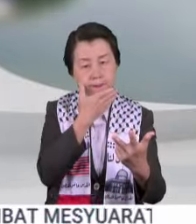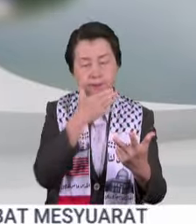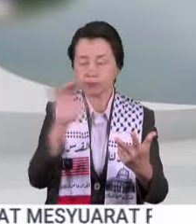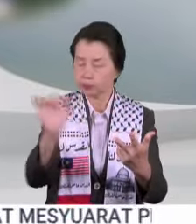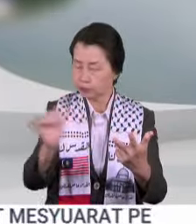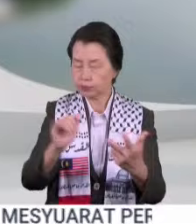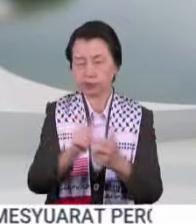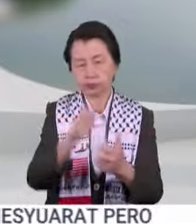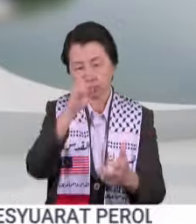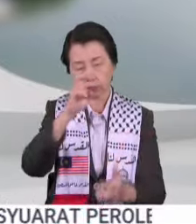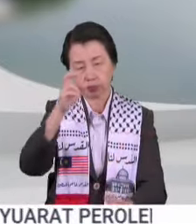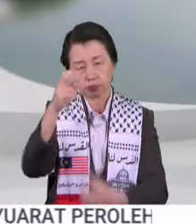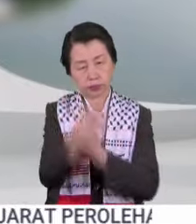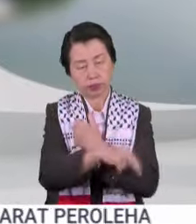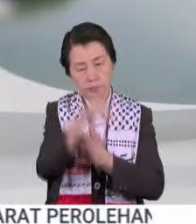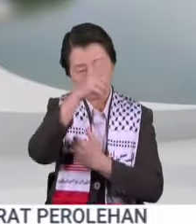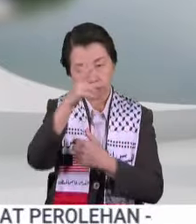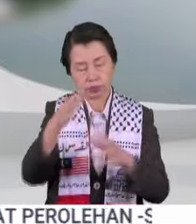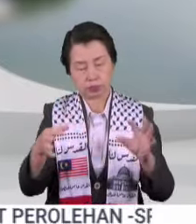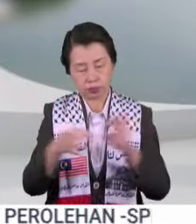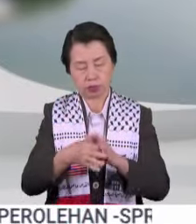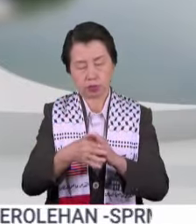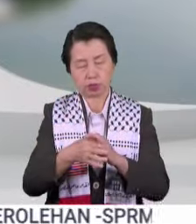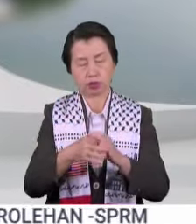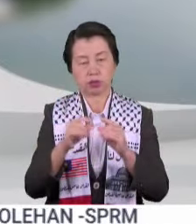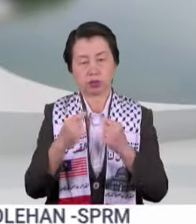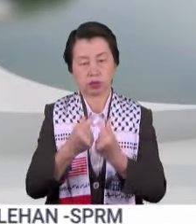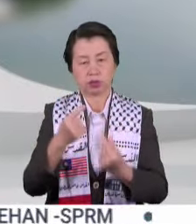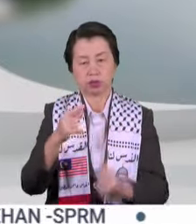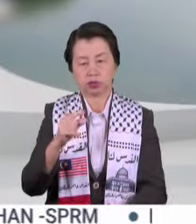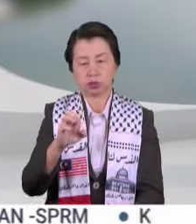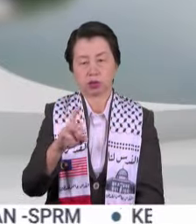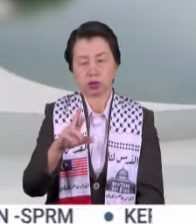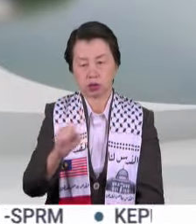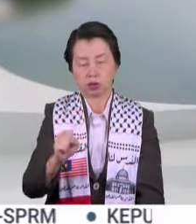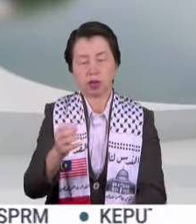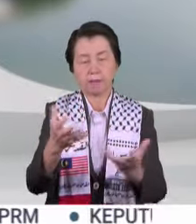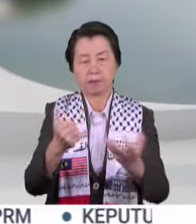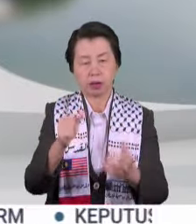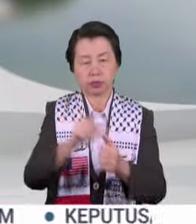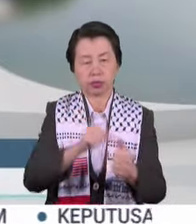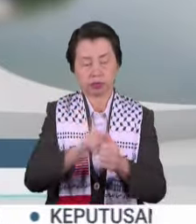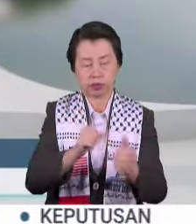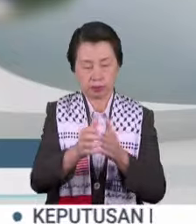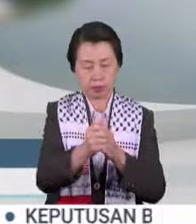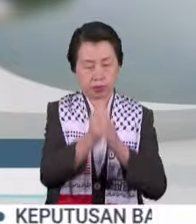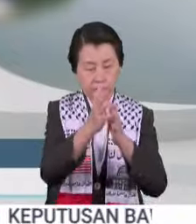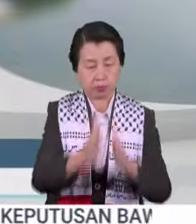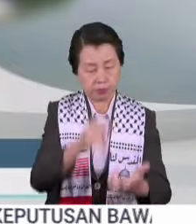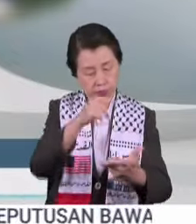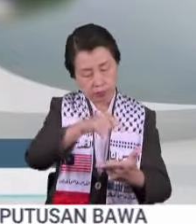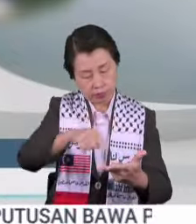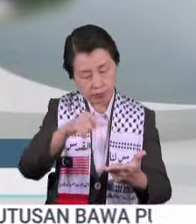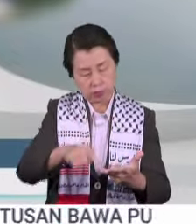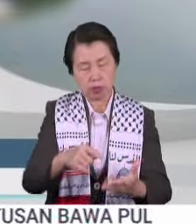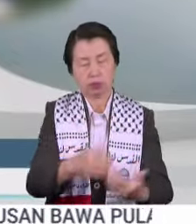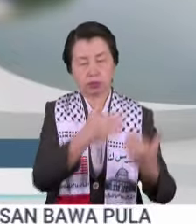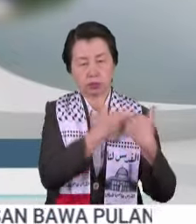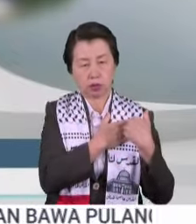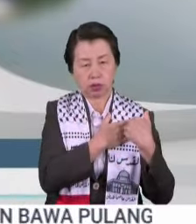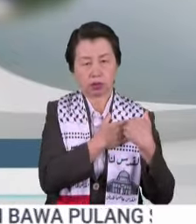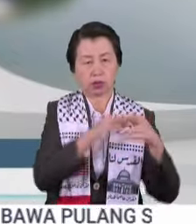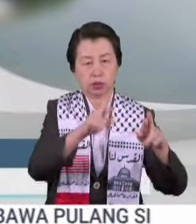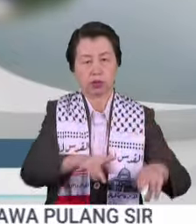sejajar pendirian kerajaan Negeri diterajui gabungan rakyat Sabah GRS yang mahukan setiap pemimpin bertanggungjawab terhadap kehendak rakyat